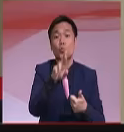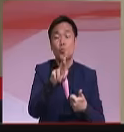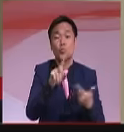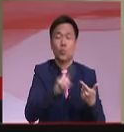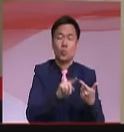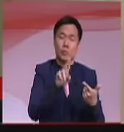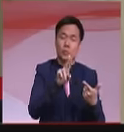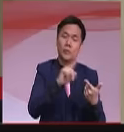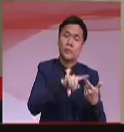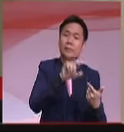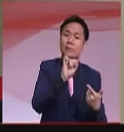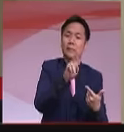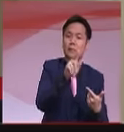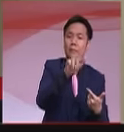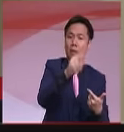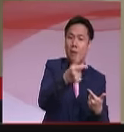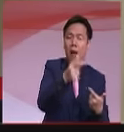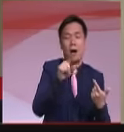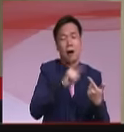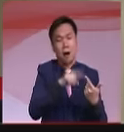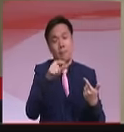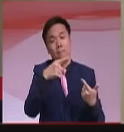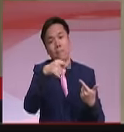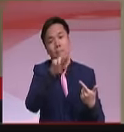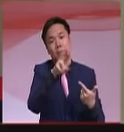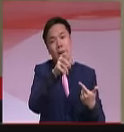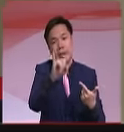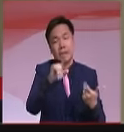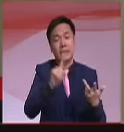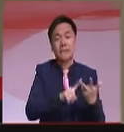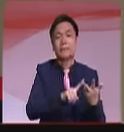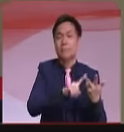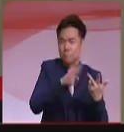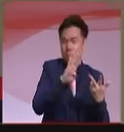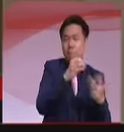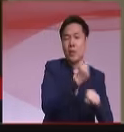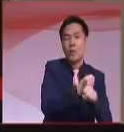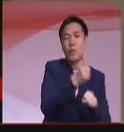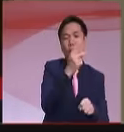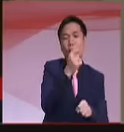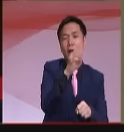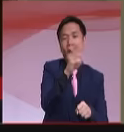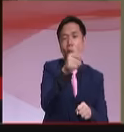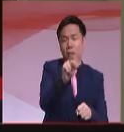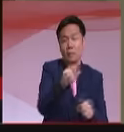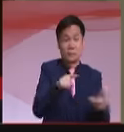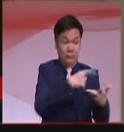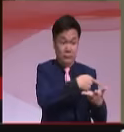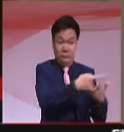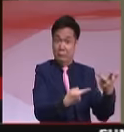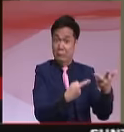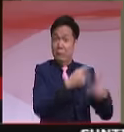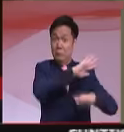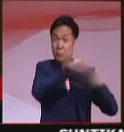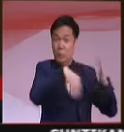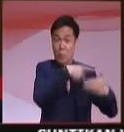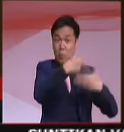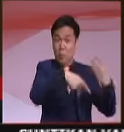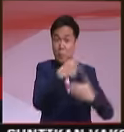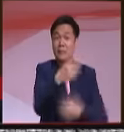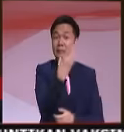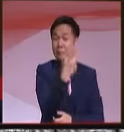prai Tengah dan sebagian loddy batu kawan seberang prai Selatan Project menilai 11 perpuluhan